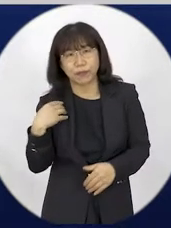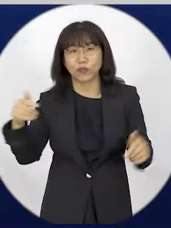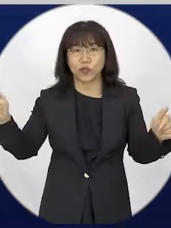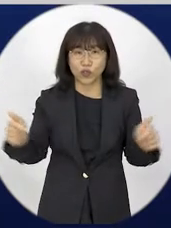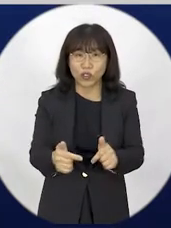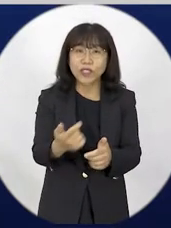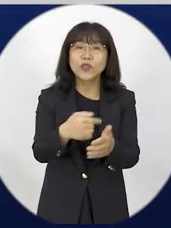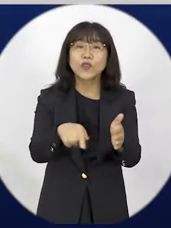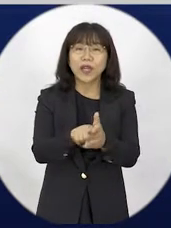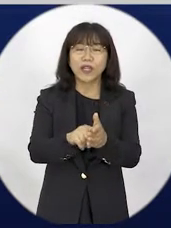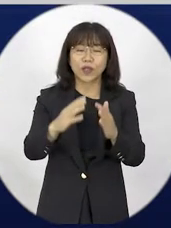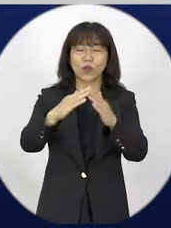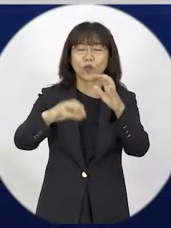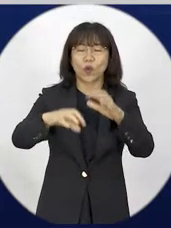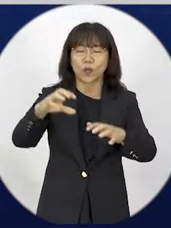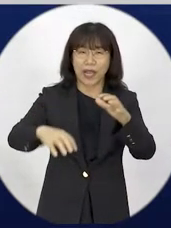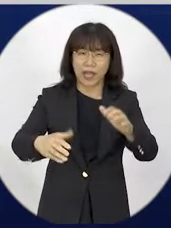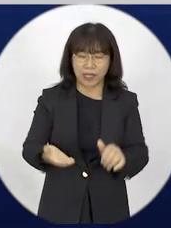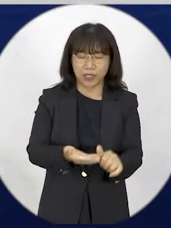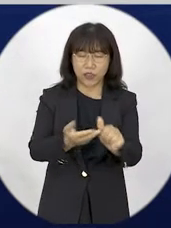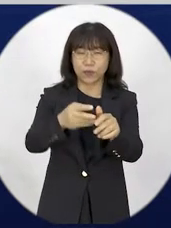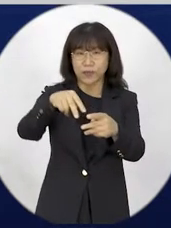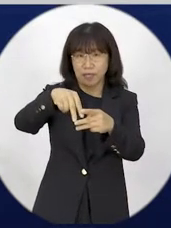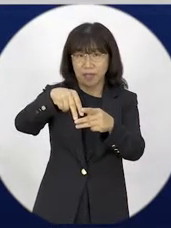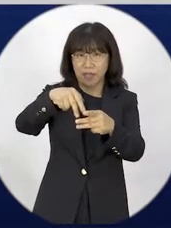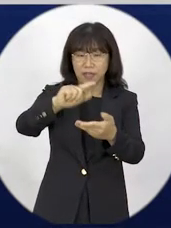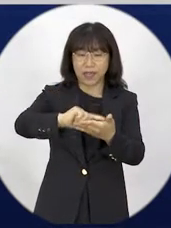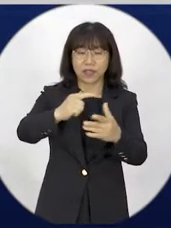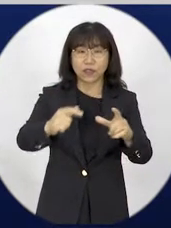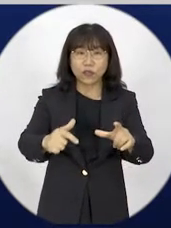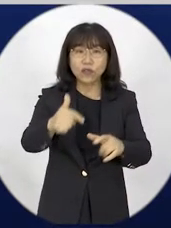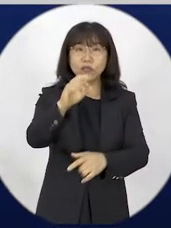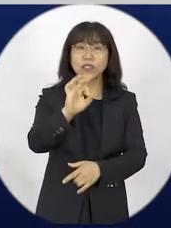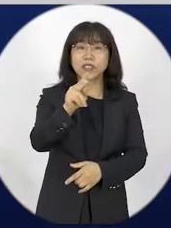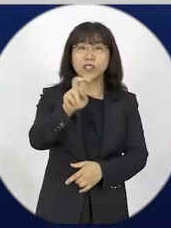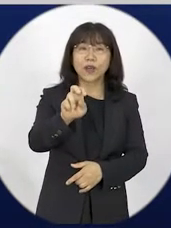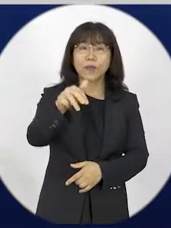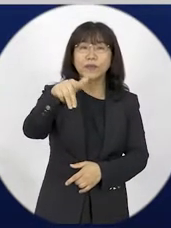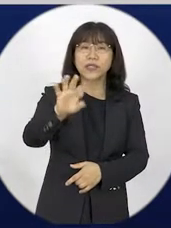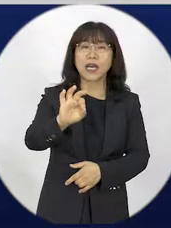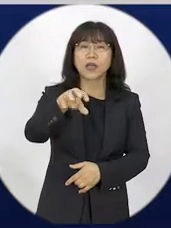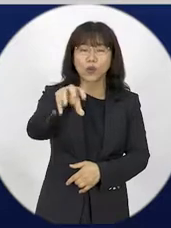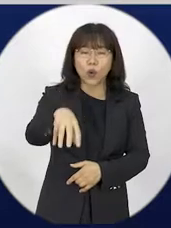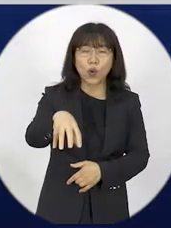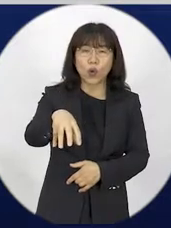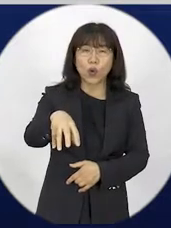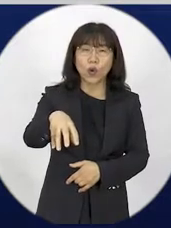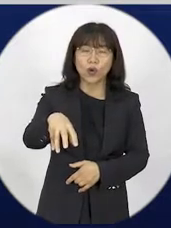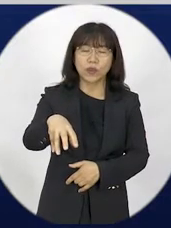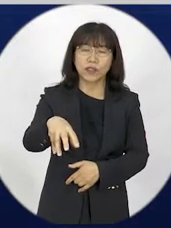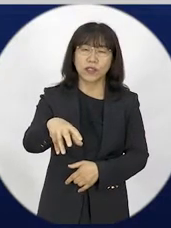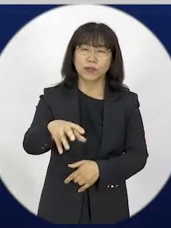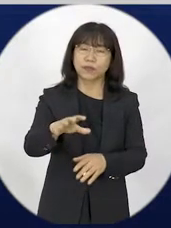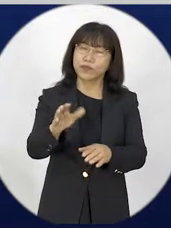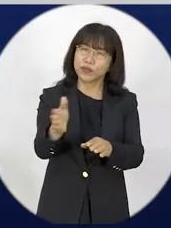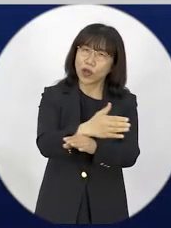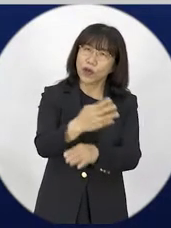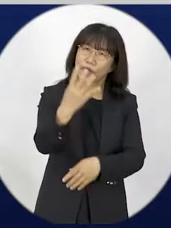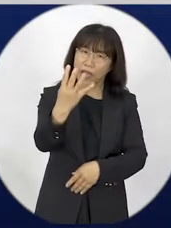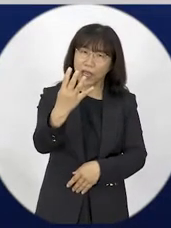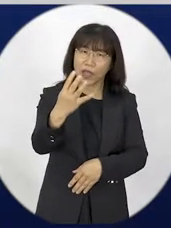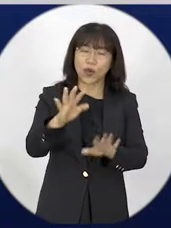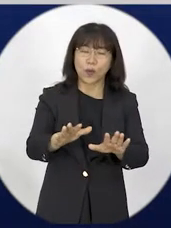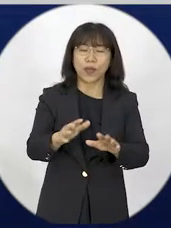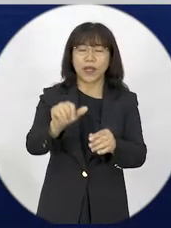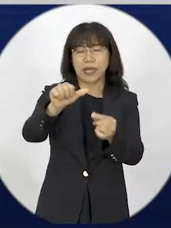키움센터. 강서구에서는 염창동 1호점을 시작으로 모두 4곳의 센터가 운영 중인데요. 공항동의